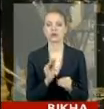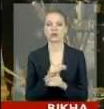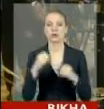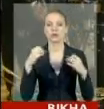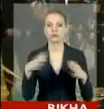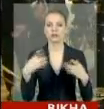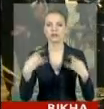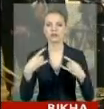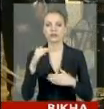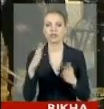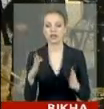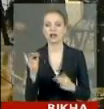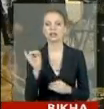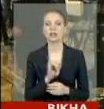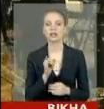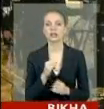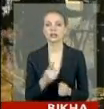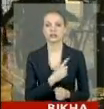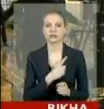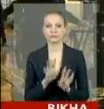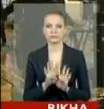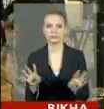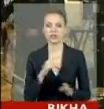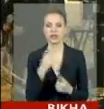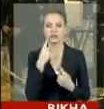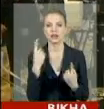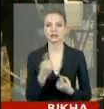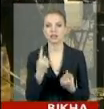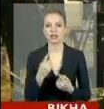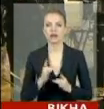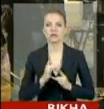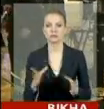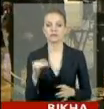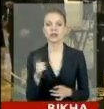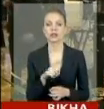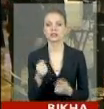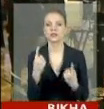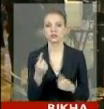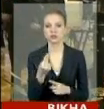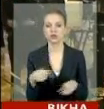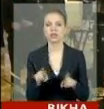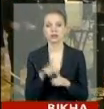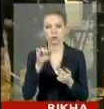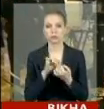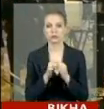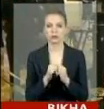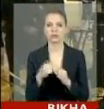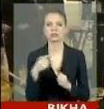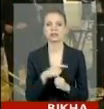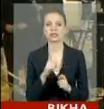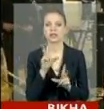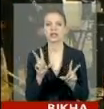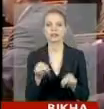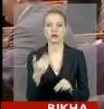освітлення, телевізійний кран та рота почесної варти. Яскраво, пафосно та за великі гроші. Такою запам'ятається